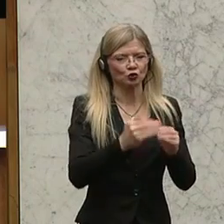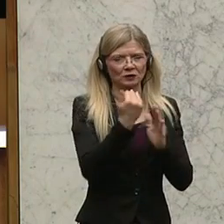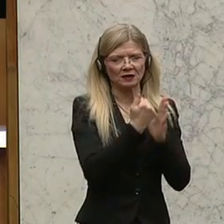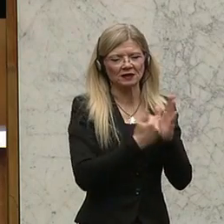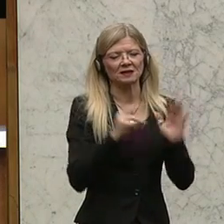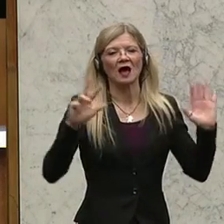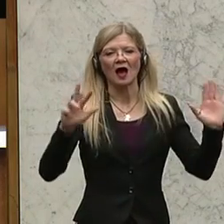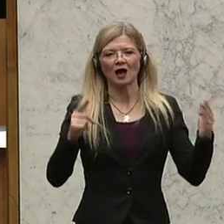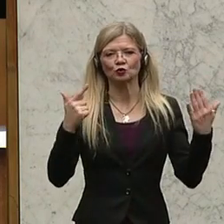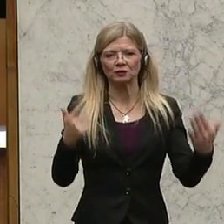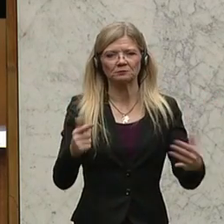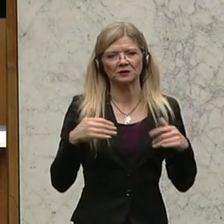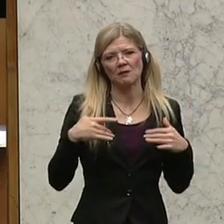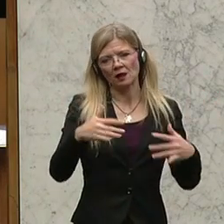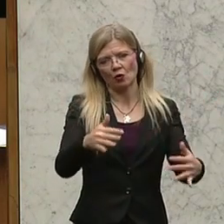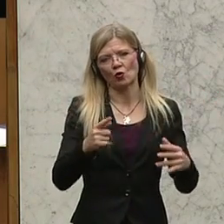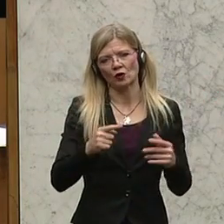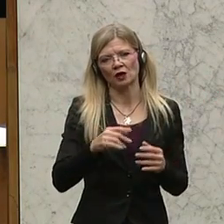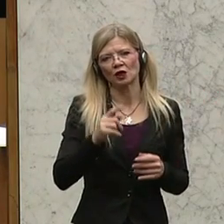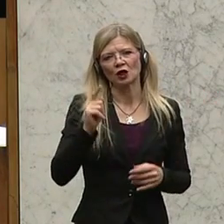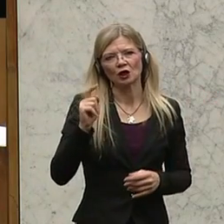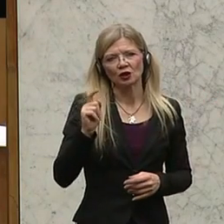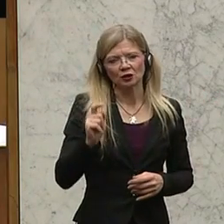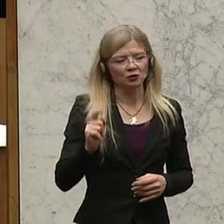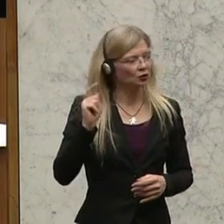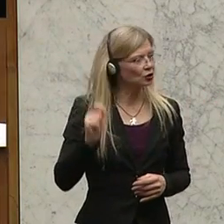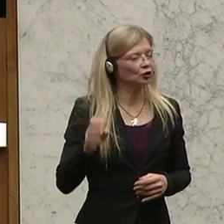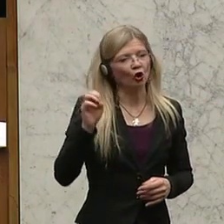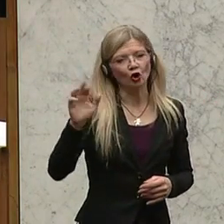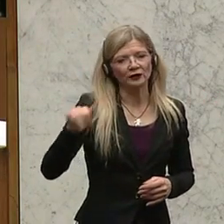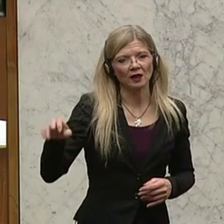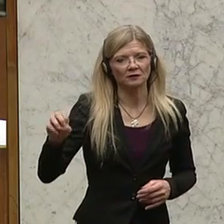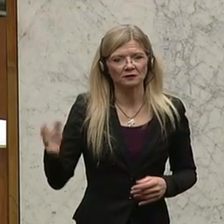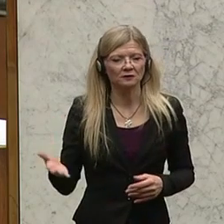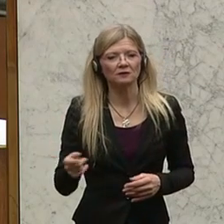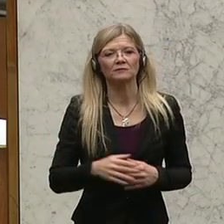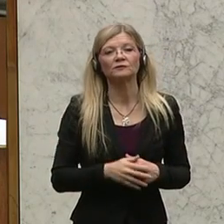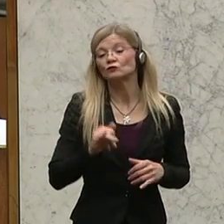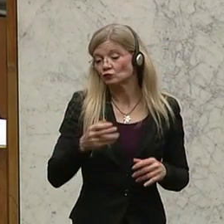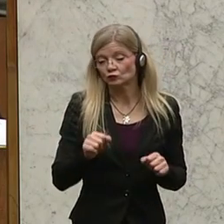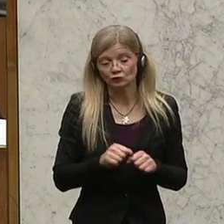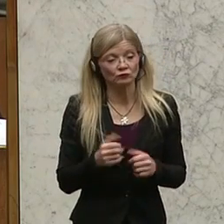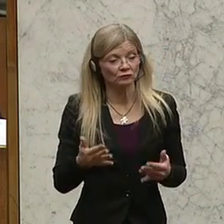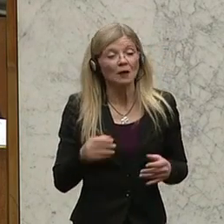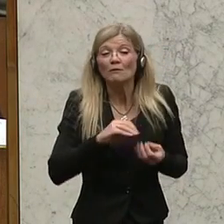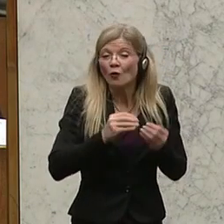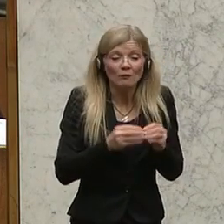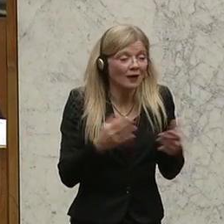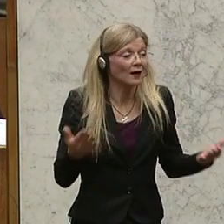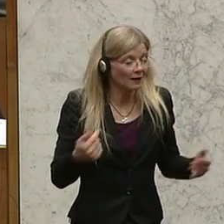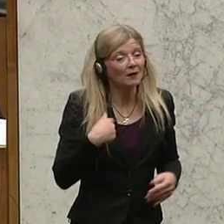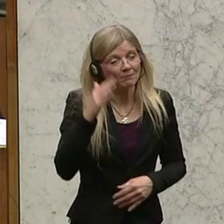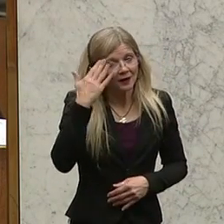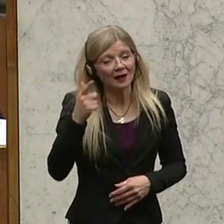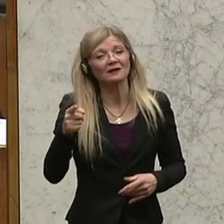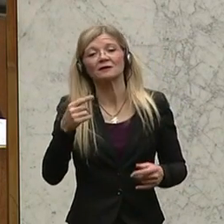Tonnen. Das ist auch anzuerkennen. Das Problem, die Problembereiche sind uns bekannt. Das ist der Verkehrssektor nach wie vor